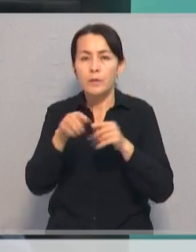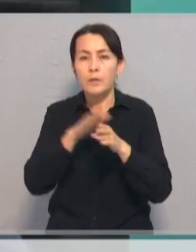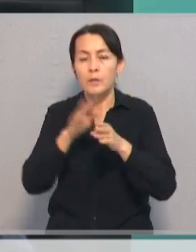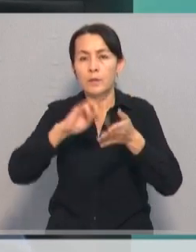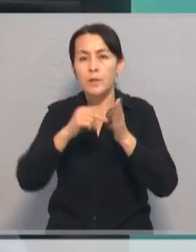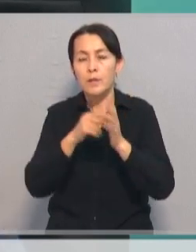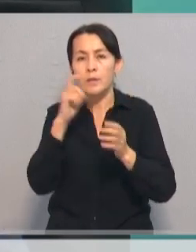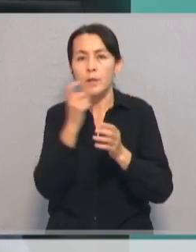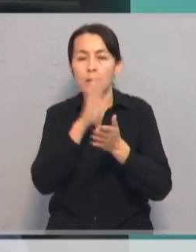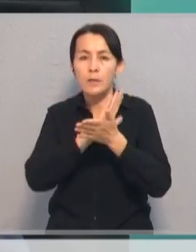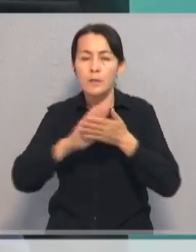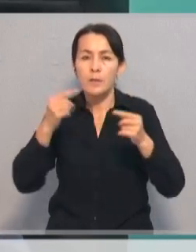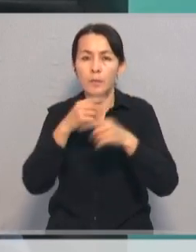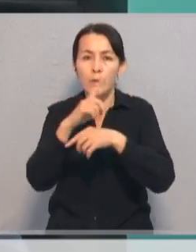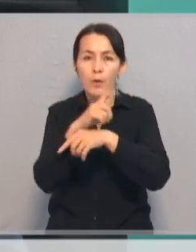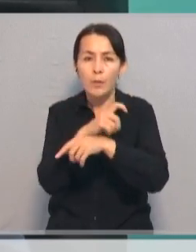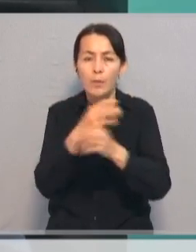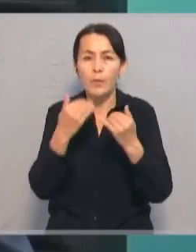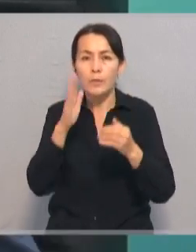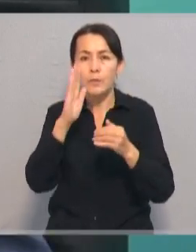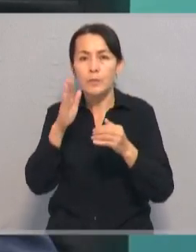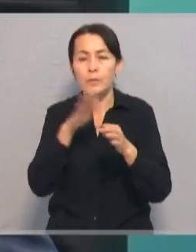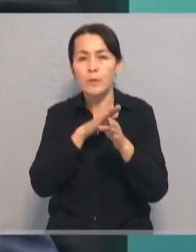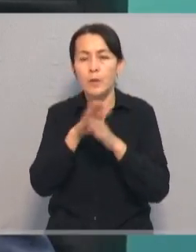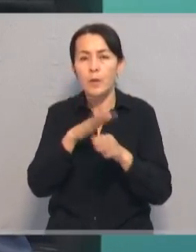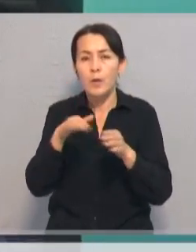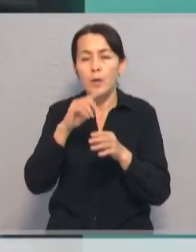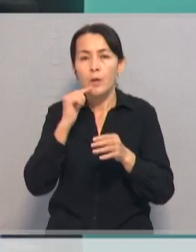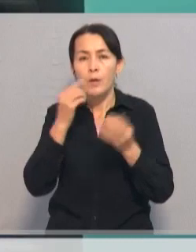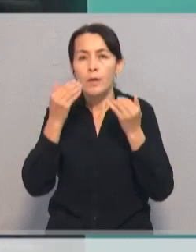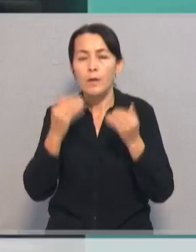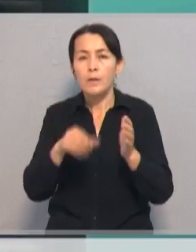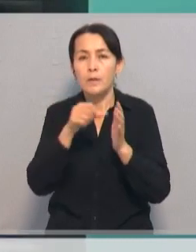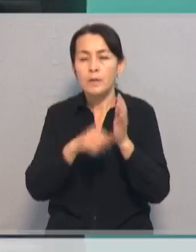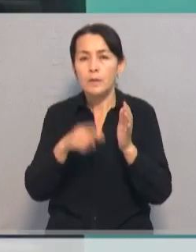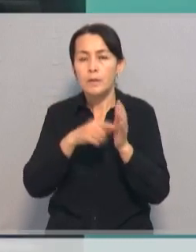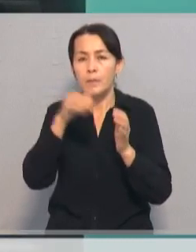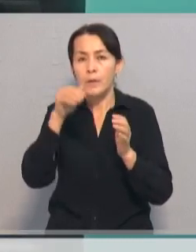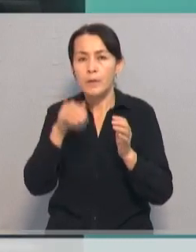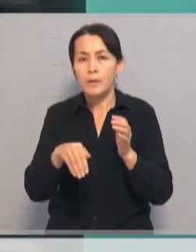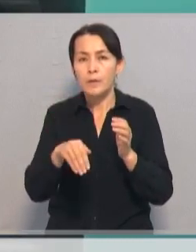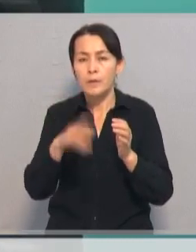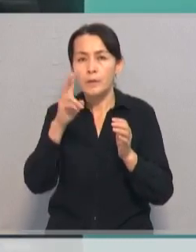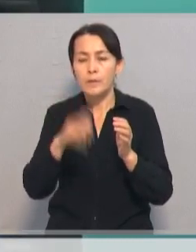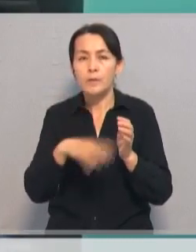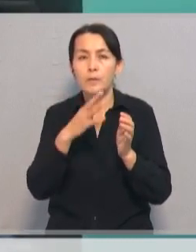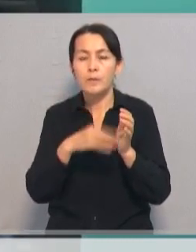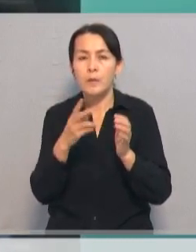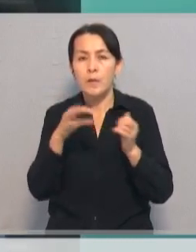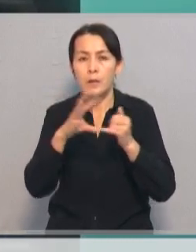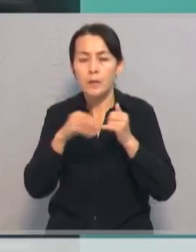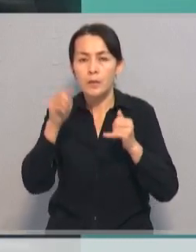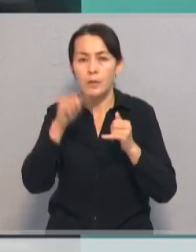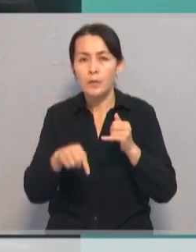что химические обработки против марокканской саранчи будут проведены в общей сложности на 67 290 гектарах,